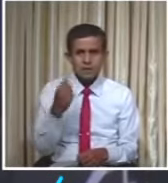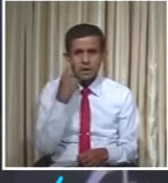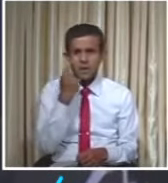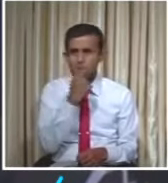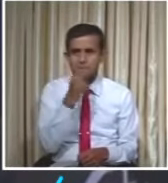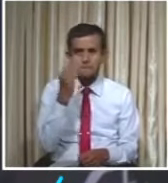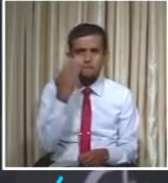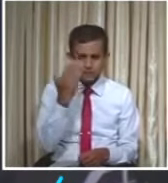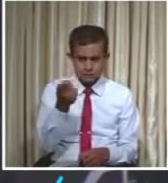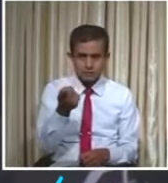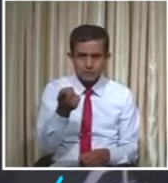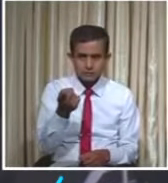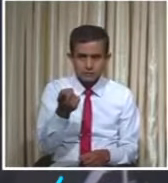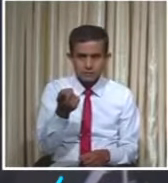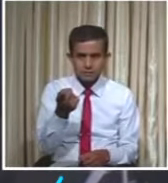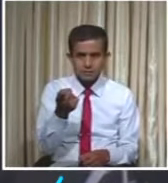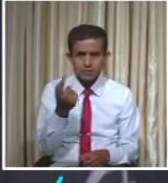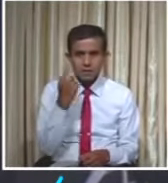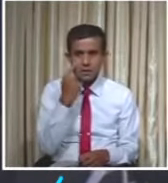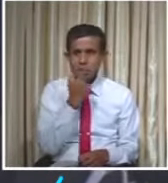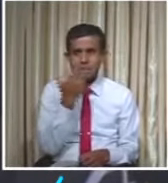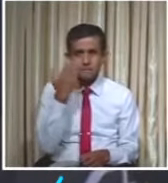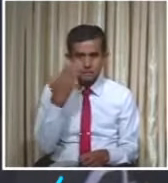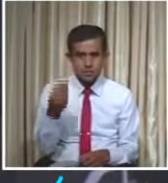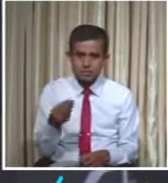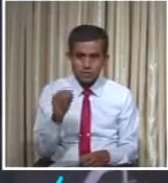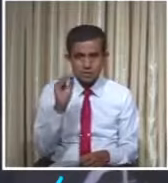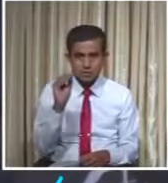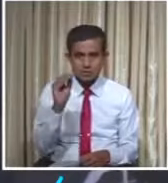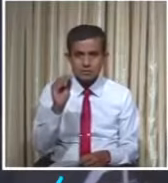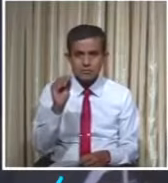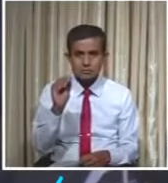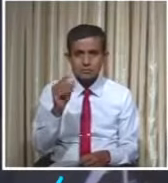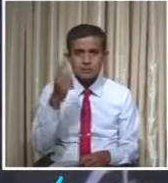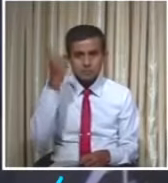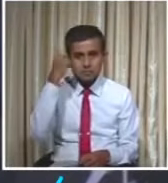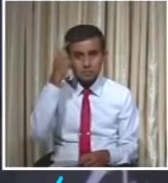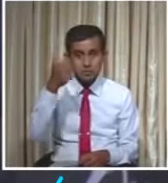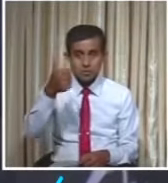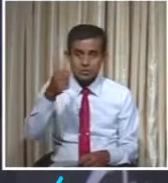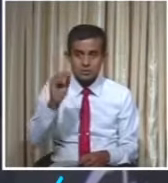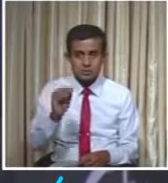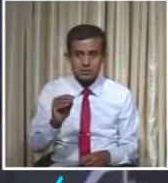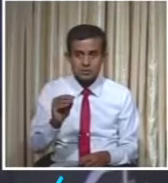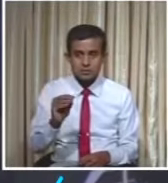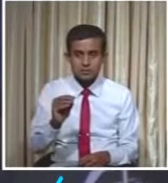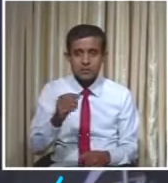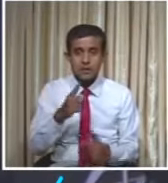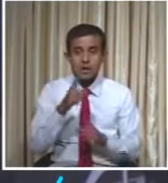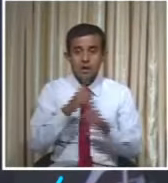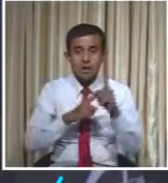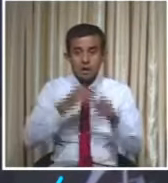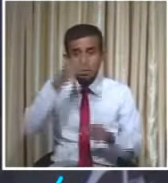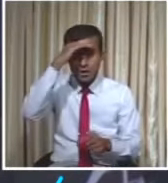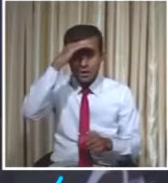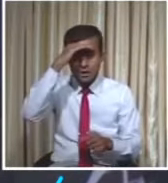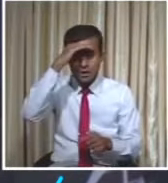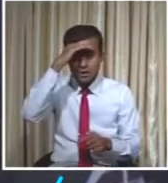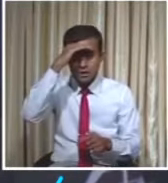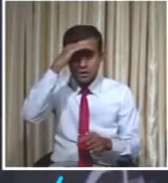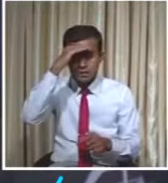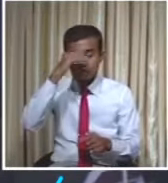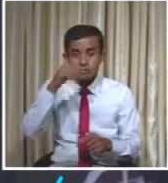නම් එතුමාගේ ඇස් පෙනුණා නම් එතුමාට මතකය හොඳ නම් ගරු කතානායක තුමා වෙස